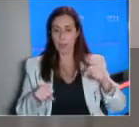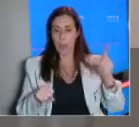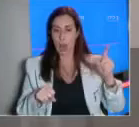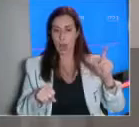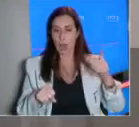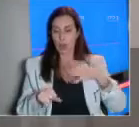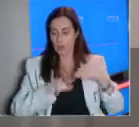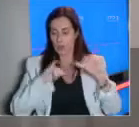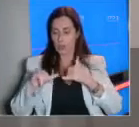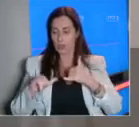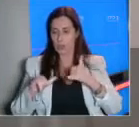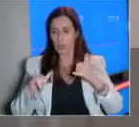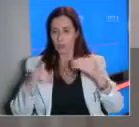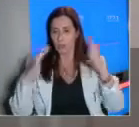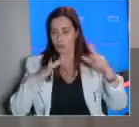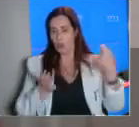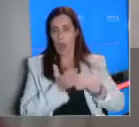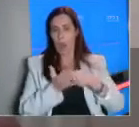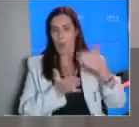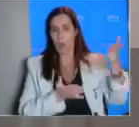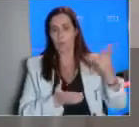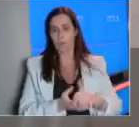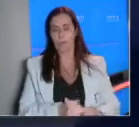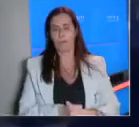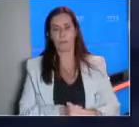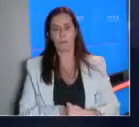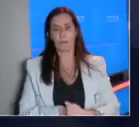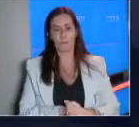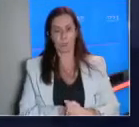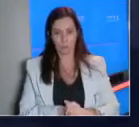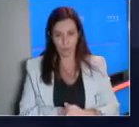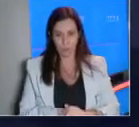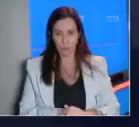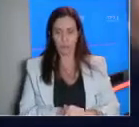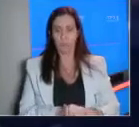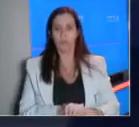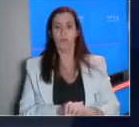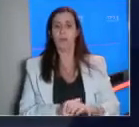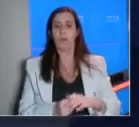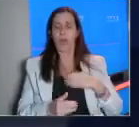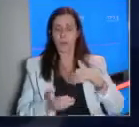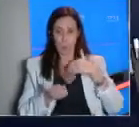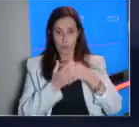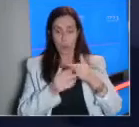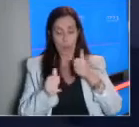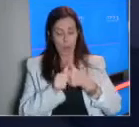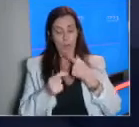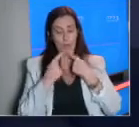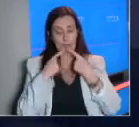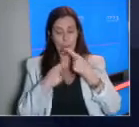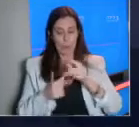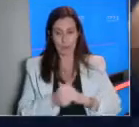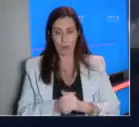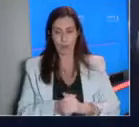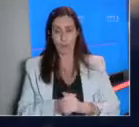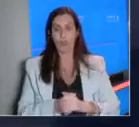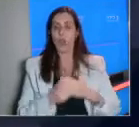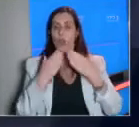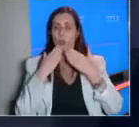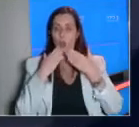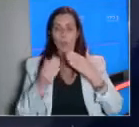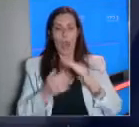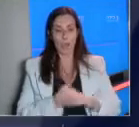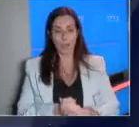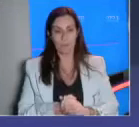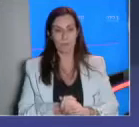כך לייצא למצרים, ישלים לה את ההפרש. אני מסכים איתך. יוני ספיר, יור עמותת שומרי הבית, אנחנו נמשיך לעקוב ולדבר איתך על העניין. תודה